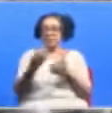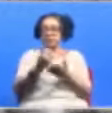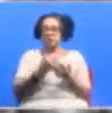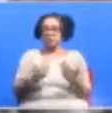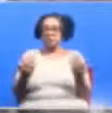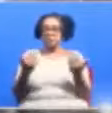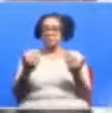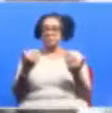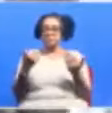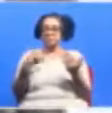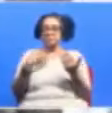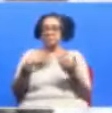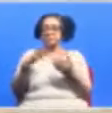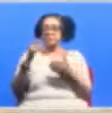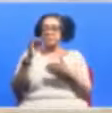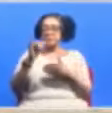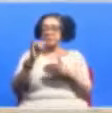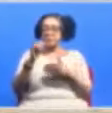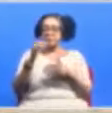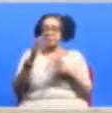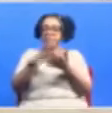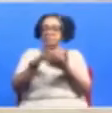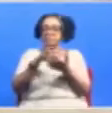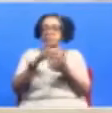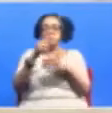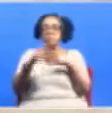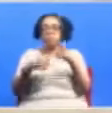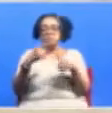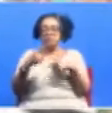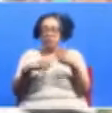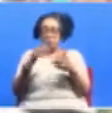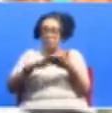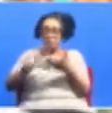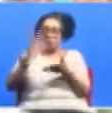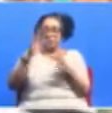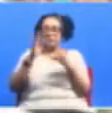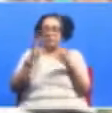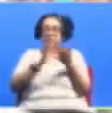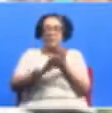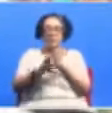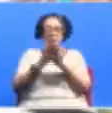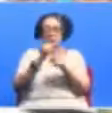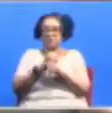children, their greatest fear being that such cases will continue to rise if